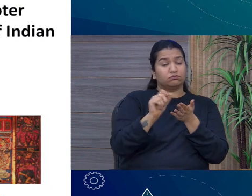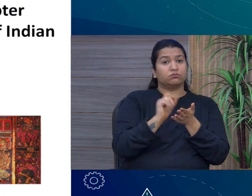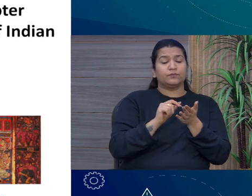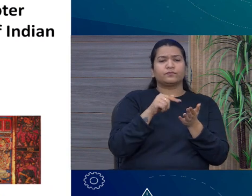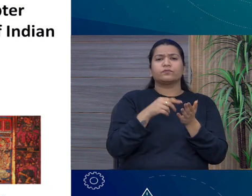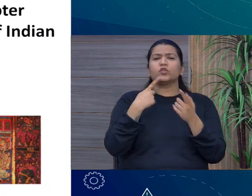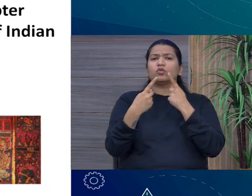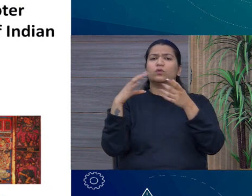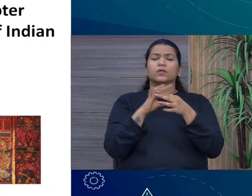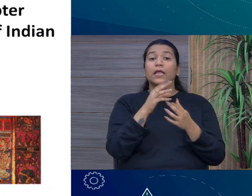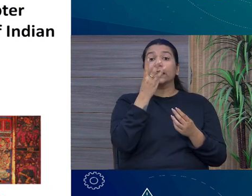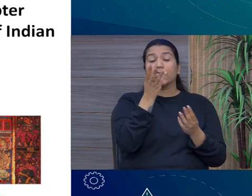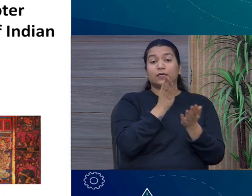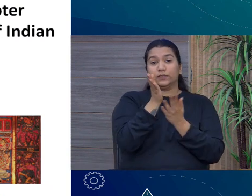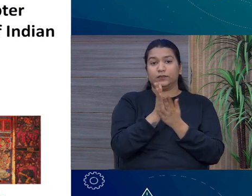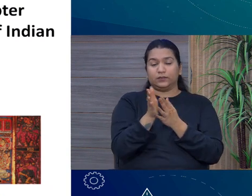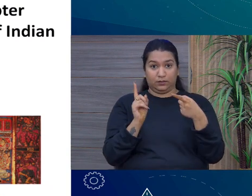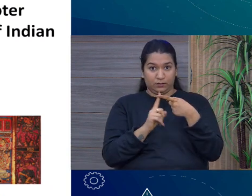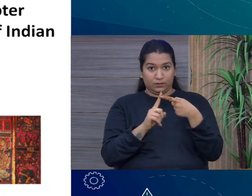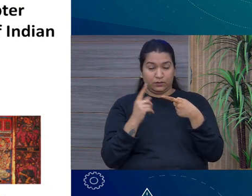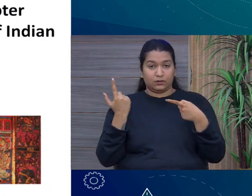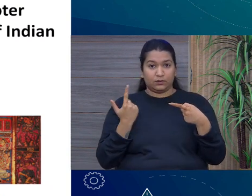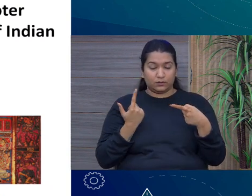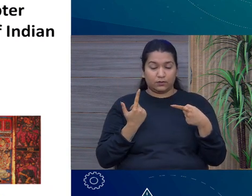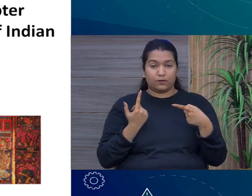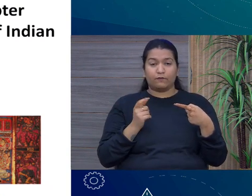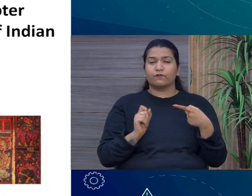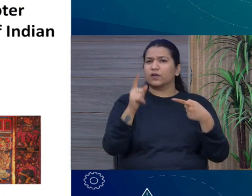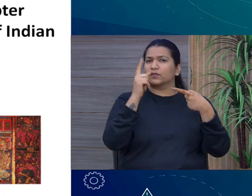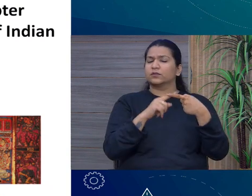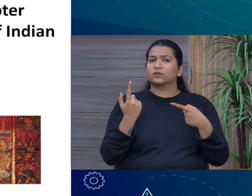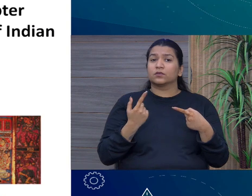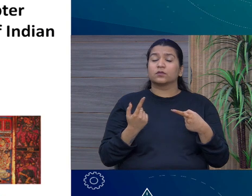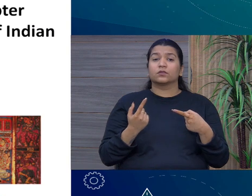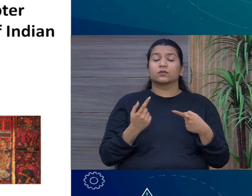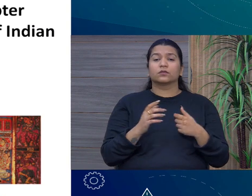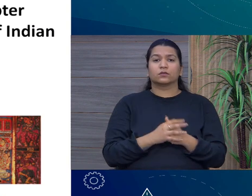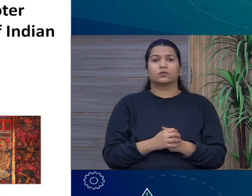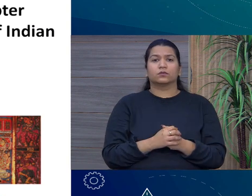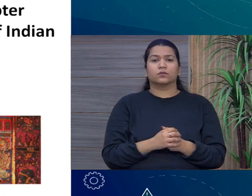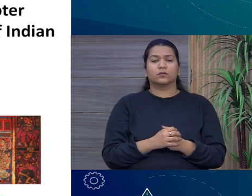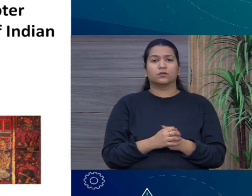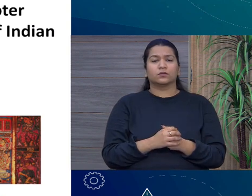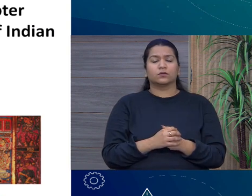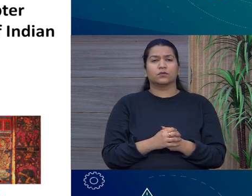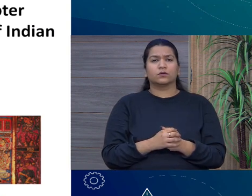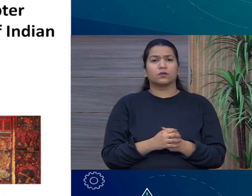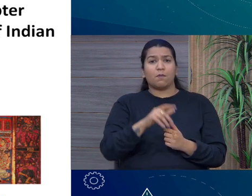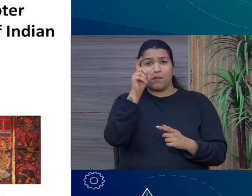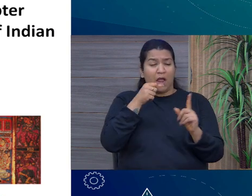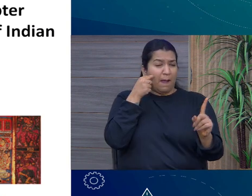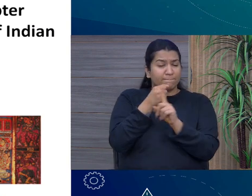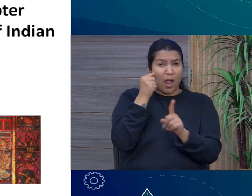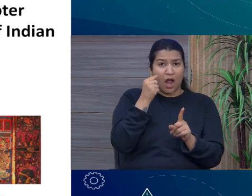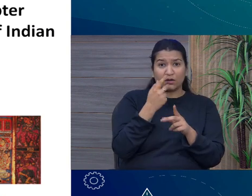बात की गई है। जो पहला खंड है वो बात करता है सर हमारे जो पौराणिक व्यक्तित्व थे, बहुत ही जो कि प्रभावशाली